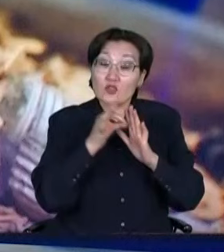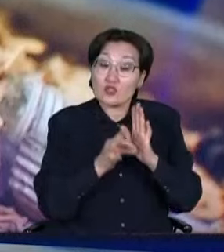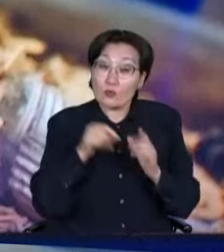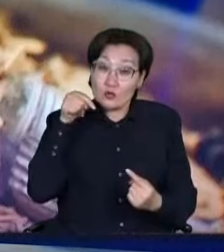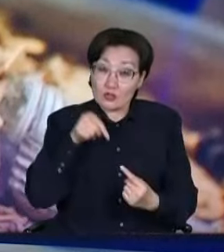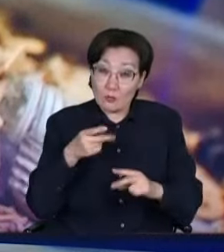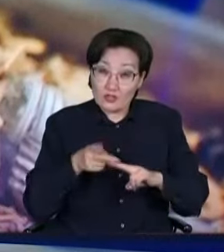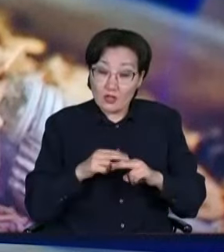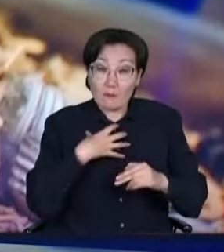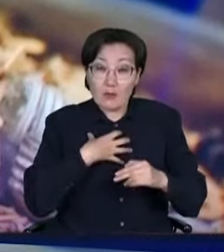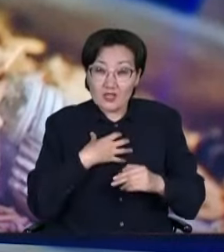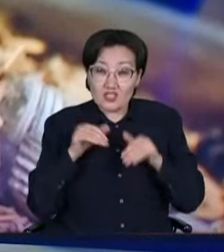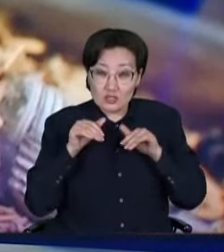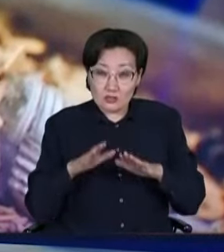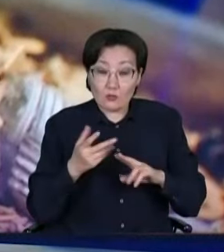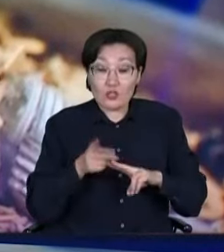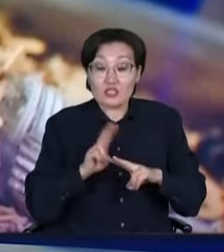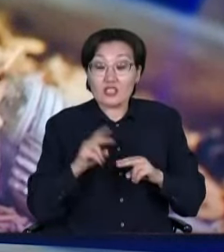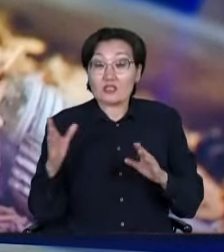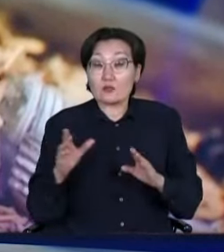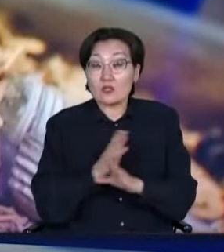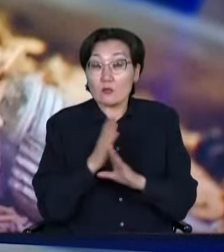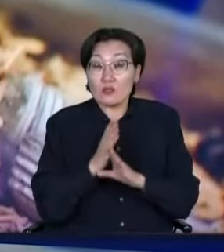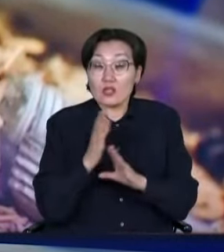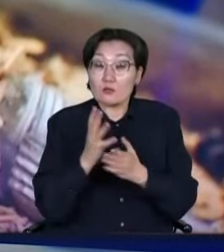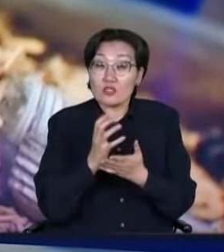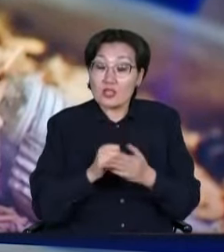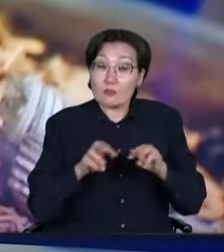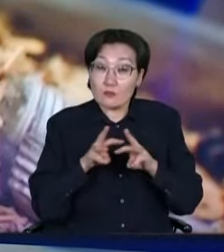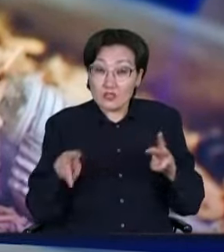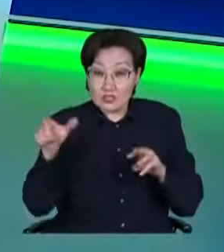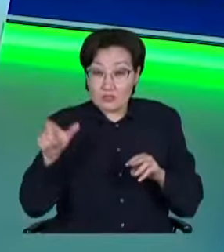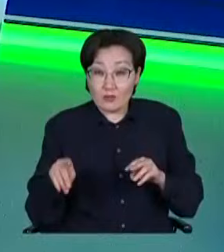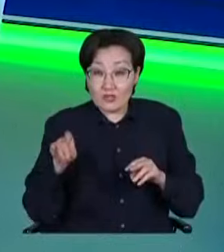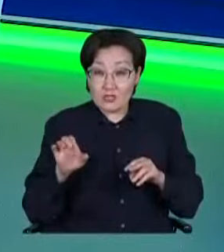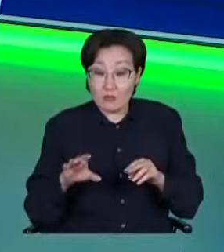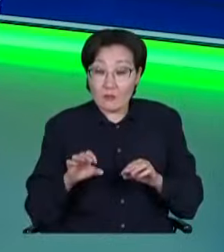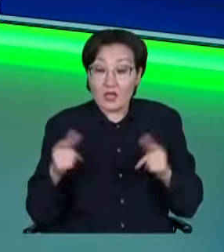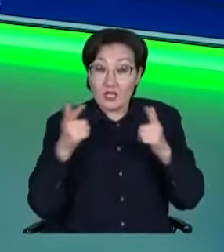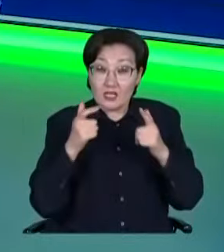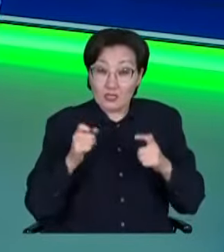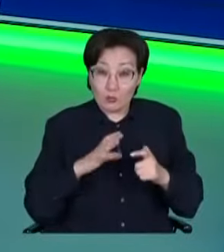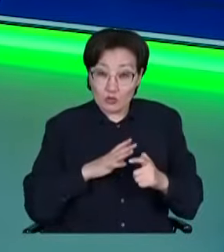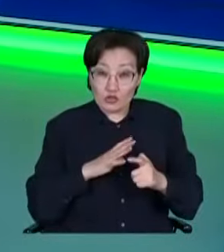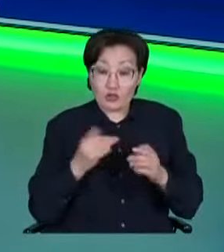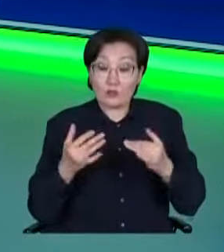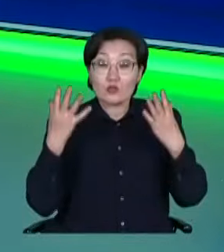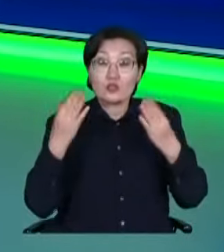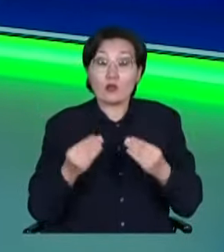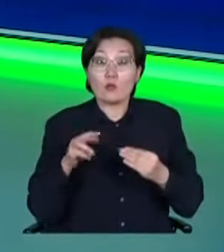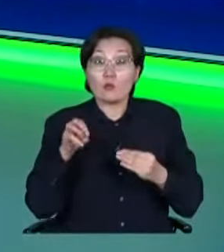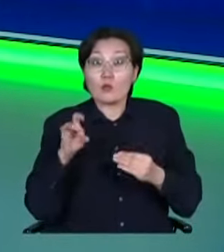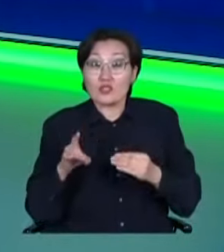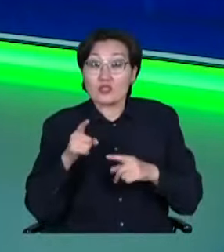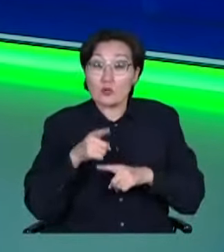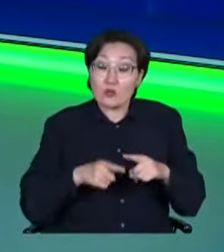сәйкес бұл маңызды қадам. Бұл жөнінде экология және табиғи ресурстар министрі Ерлан Нысанбаев та айтқан еді. Бүгінде қоқыс түрлерін